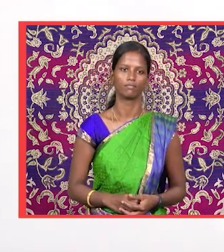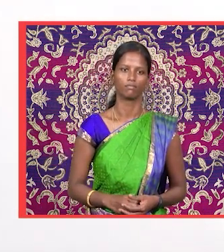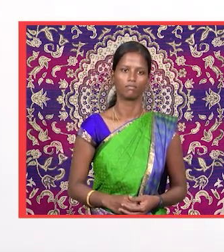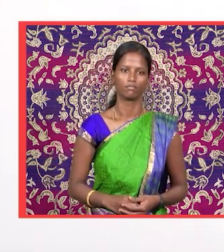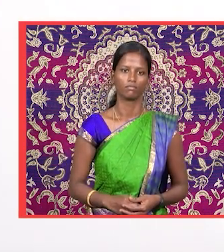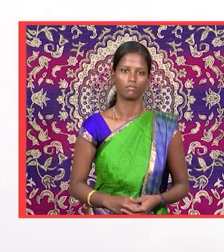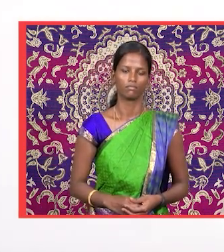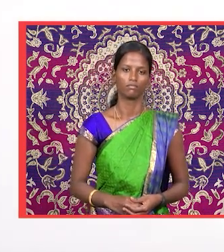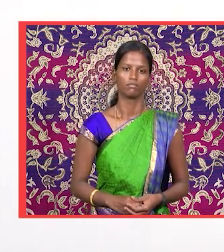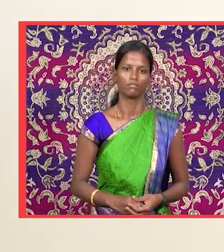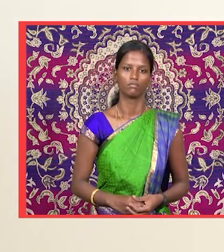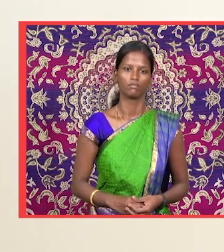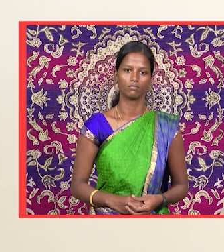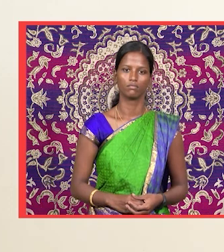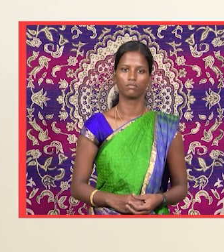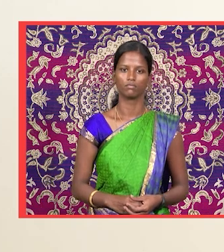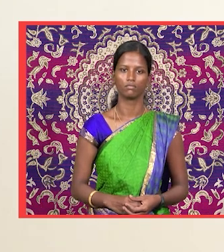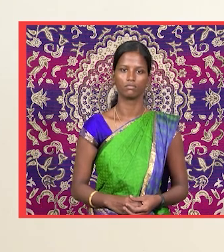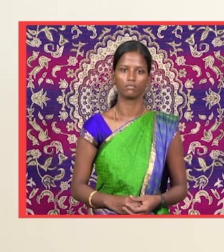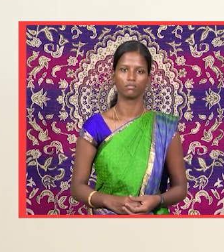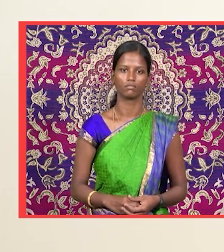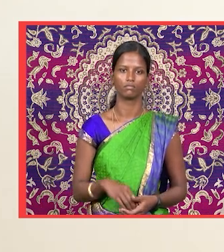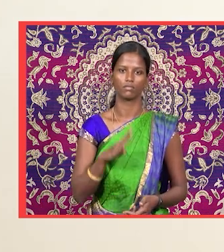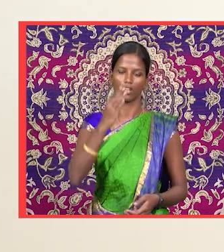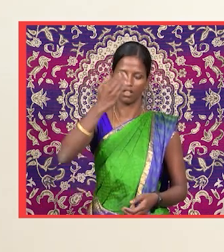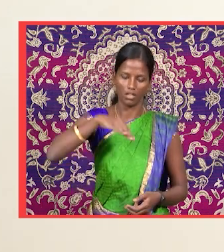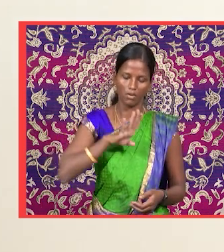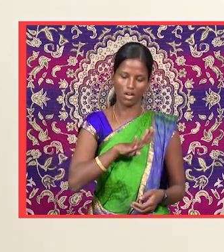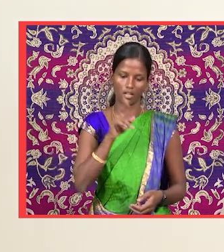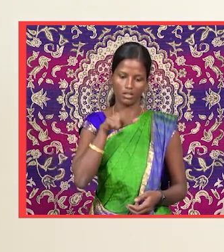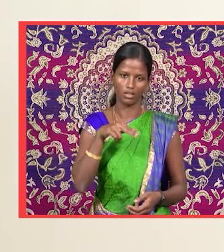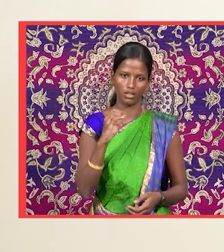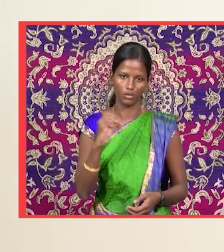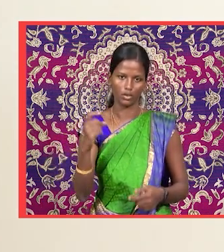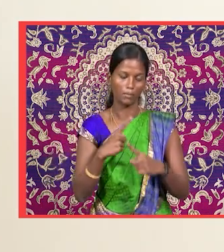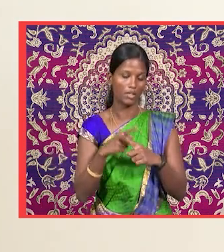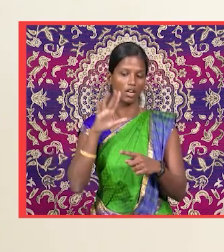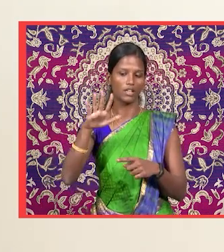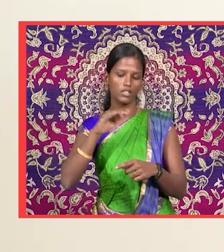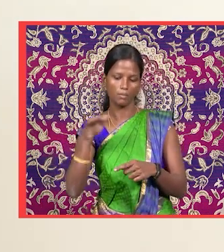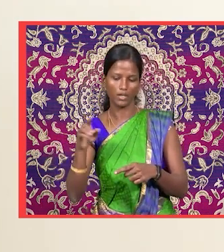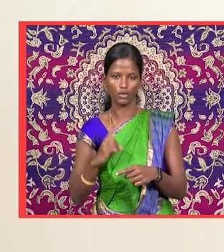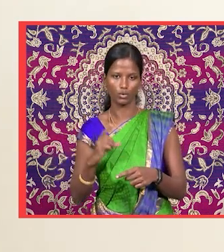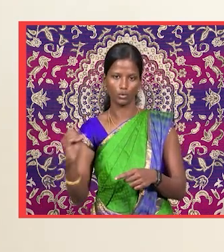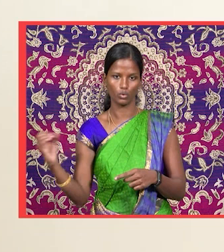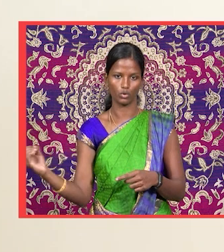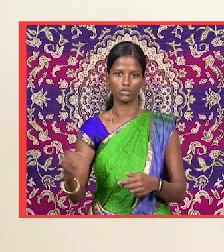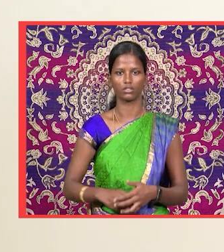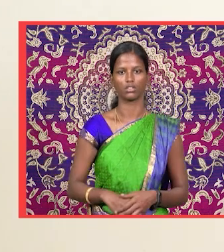உடைய 5%. இப்போ 4800 இன்ட்டு 5%னா என்ன எழுதணும்?